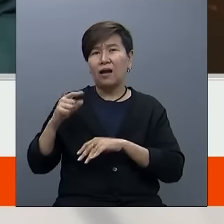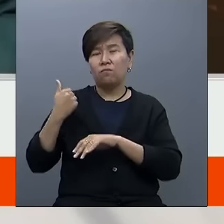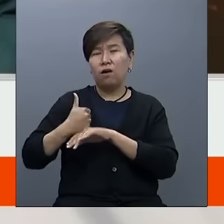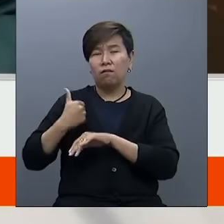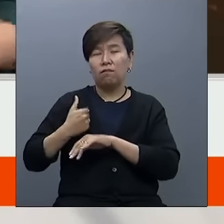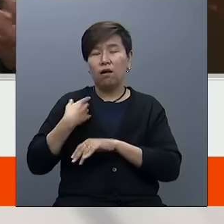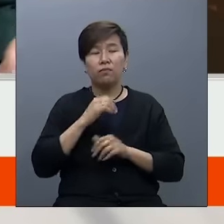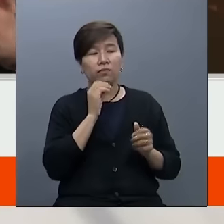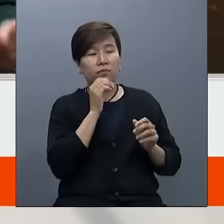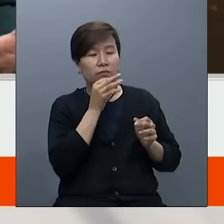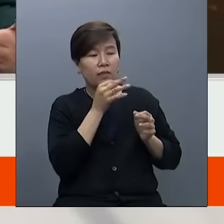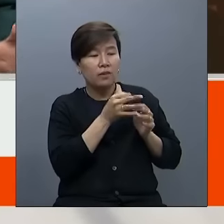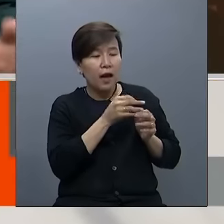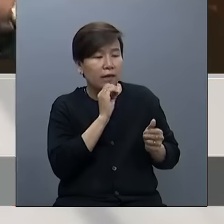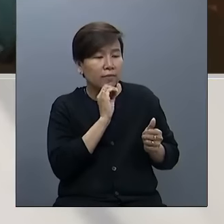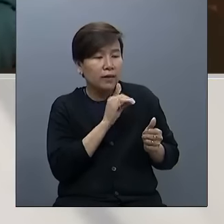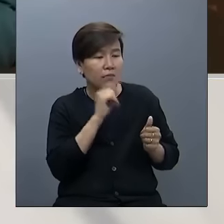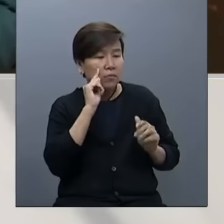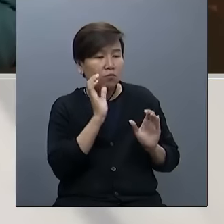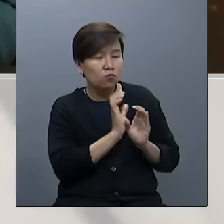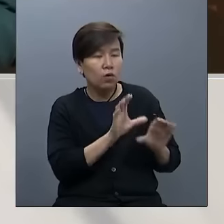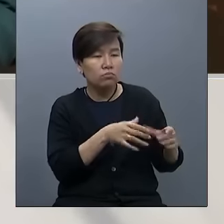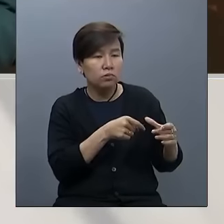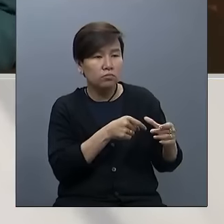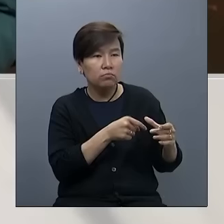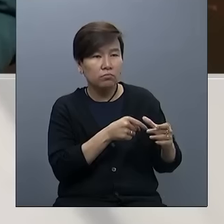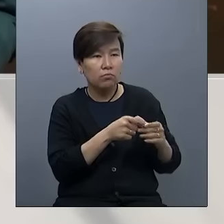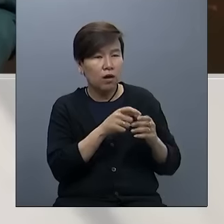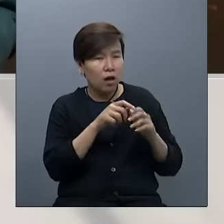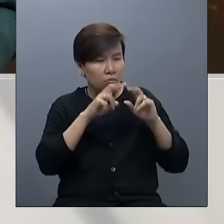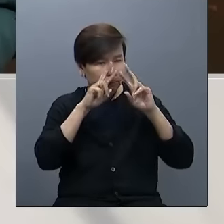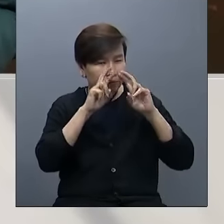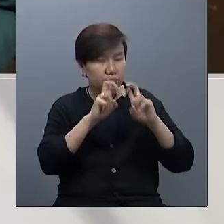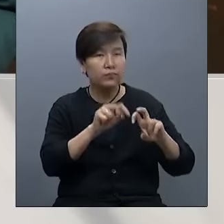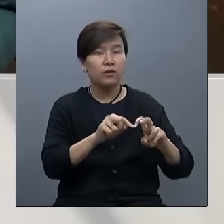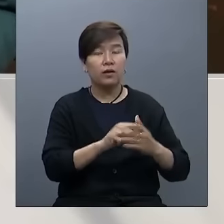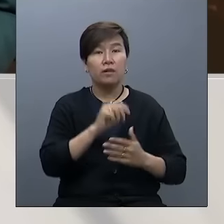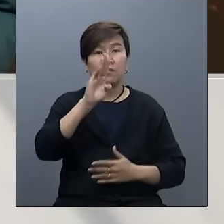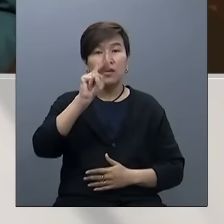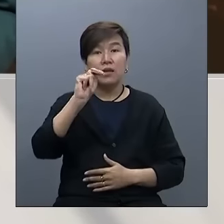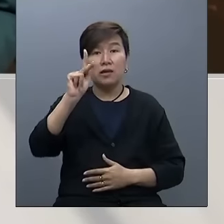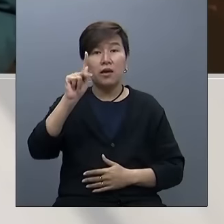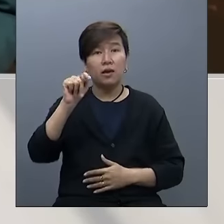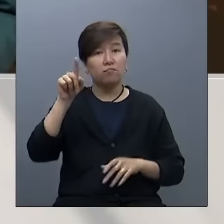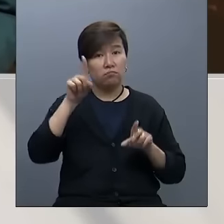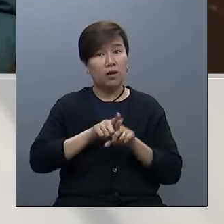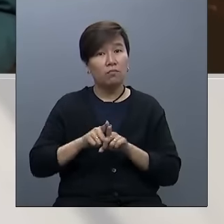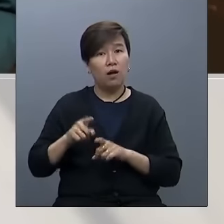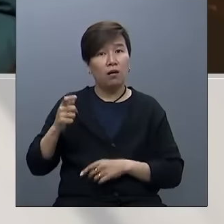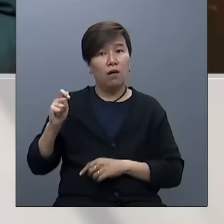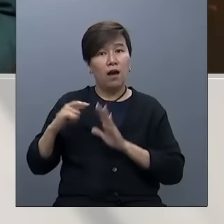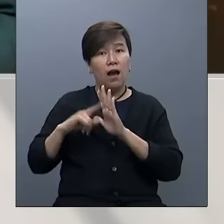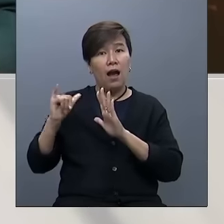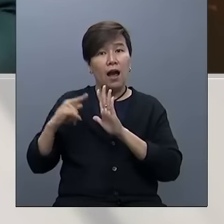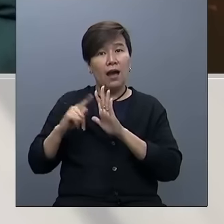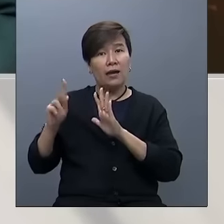ในการทำคดีในการสืบสวนสอบสวนคดีด้วยกรณีของ BNK Master เนี่ยอันนี้มีคำร้องมาแล้วหรือยังว่าอัยการจะต้องเข้าไปช่